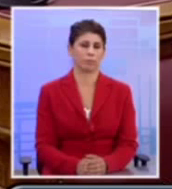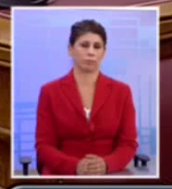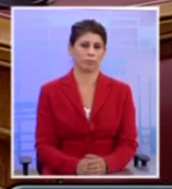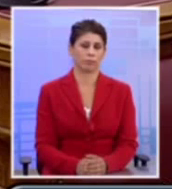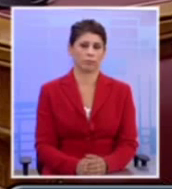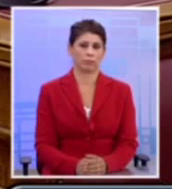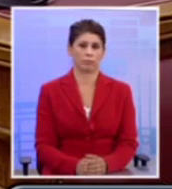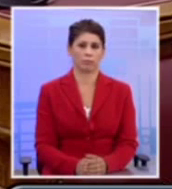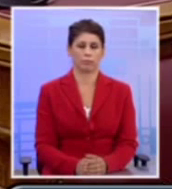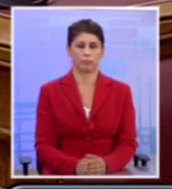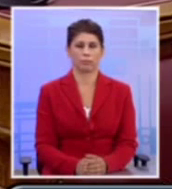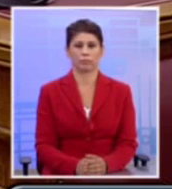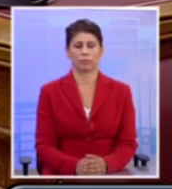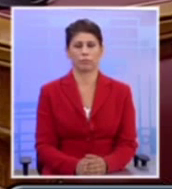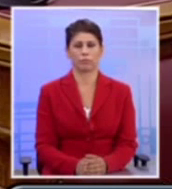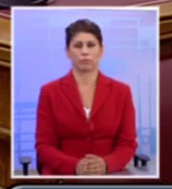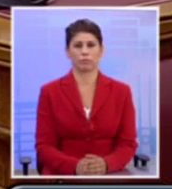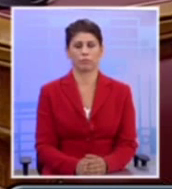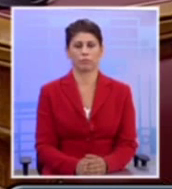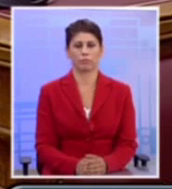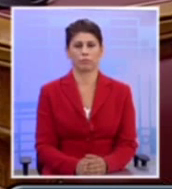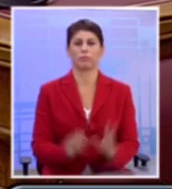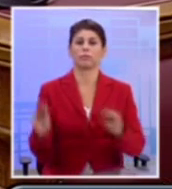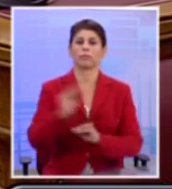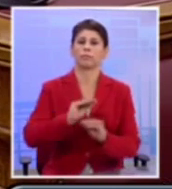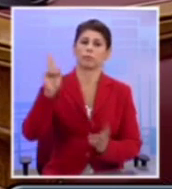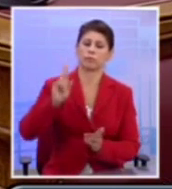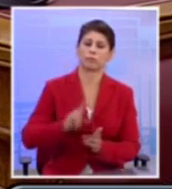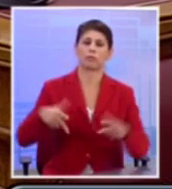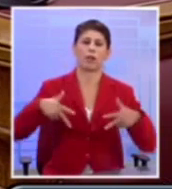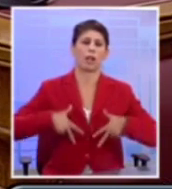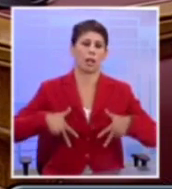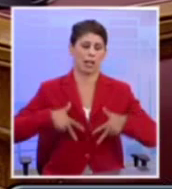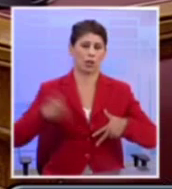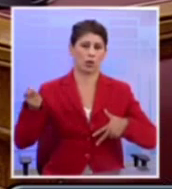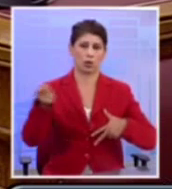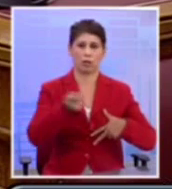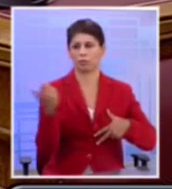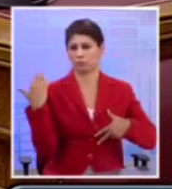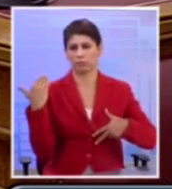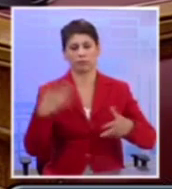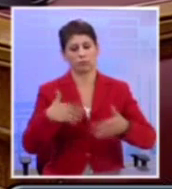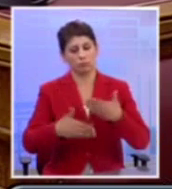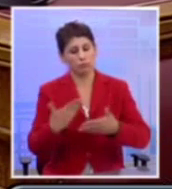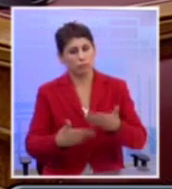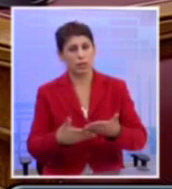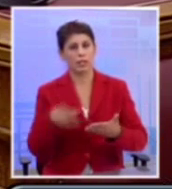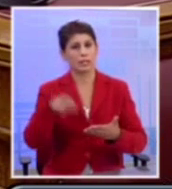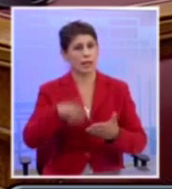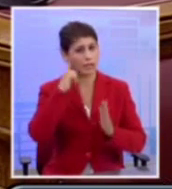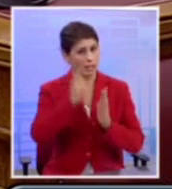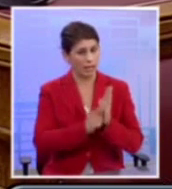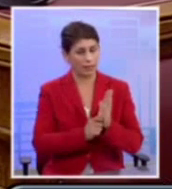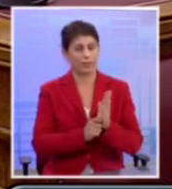restructuring, recent developments and the implications for the funds. Η αναδιάρθρωση κρατικού χρέους και πρόσφατες εξελίξεις σε αυτή την